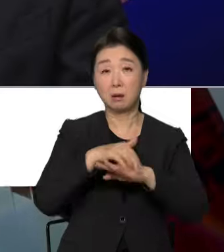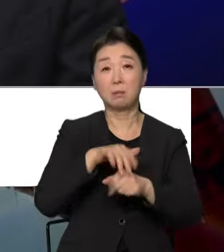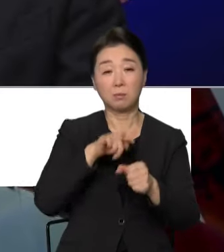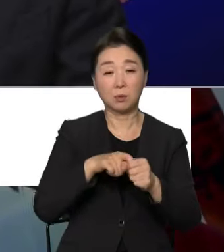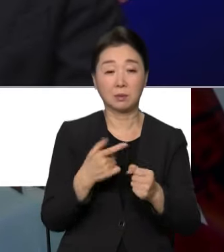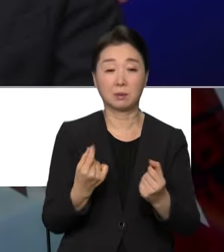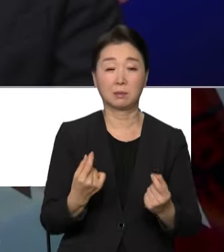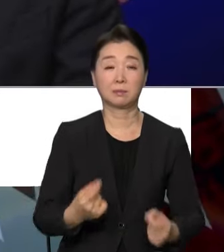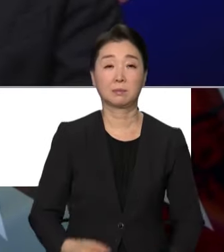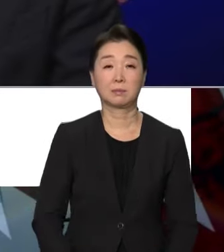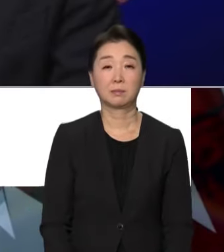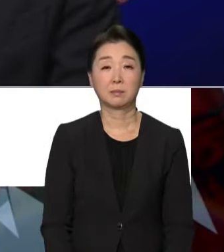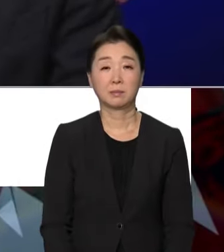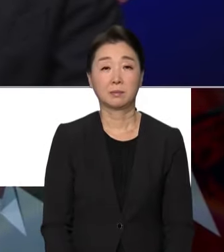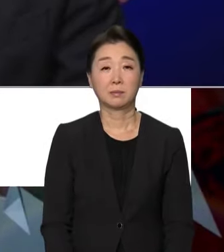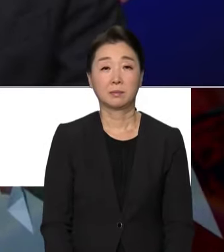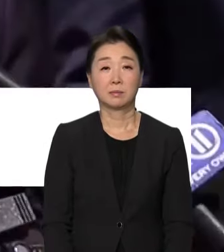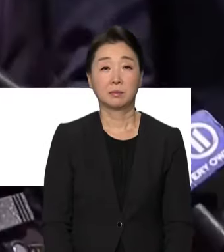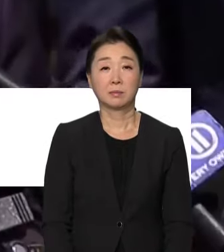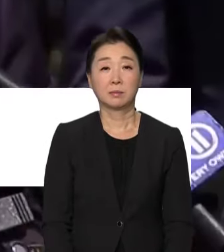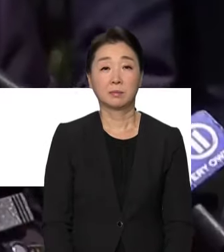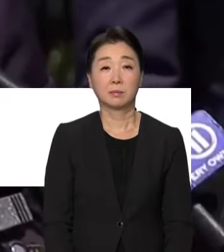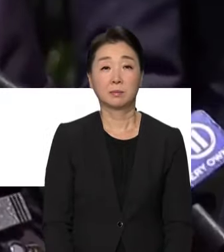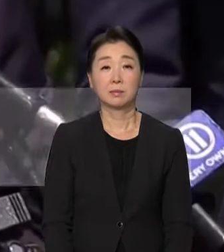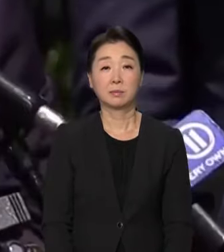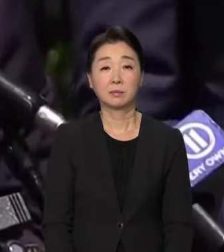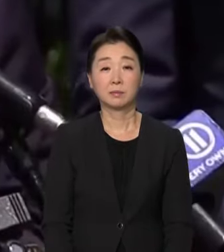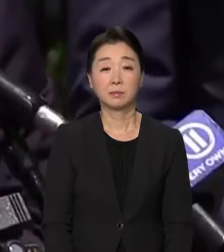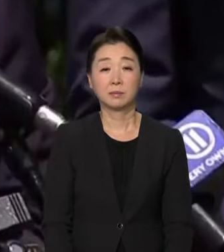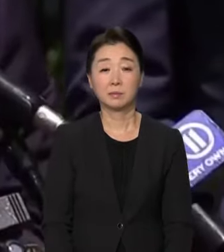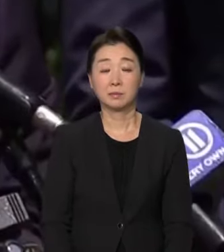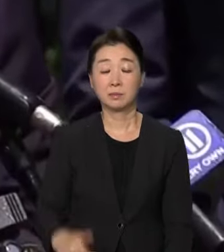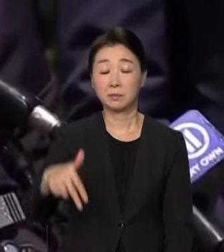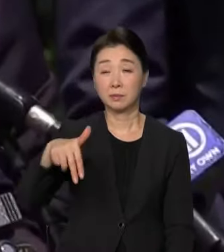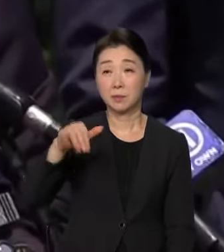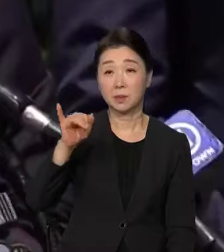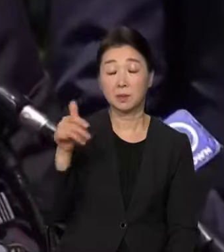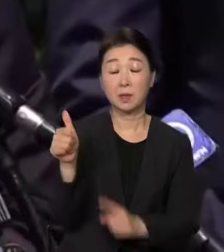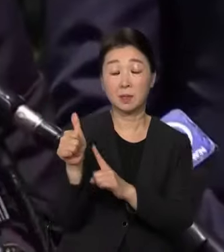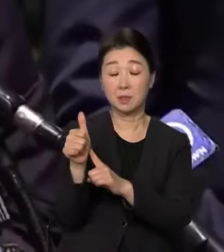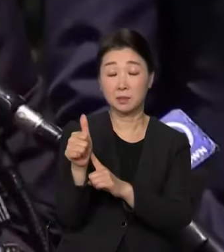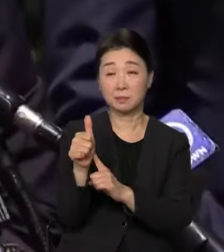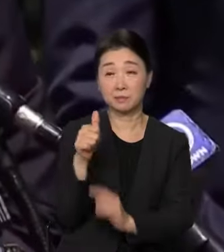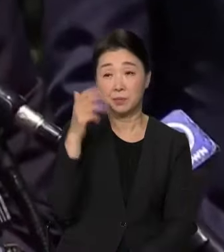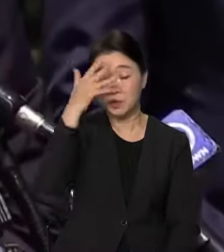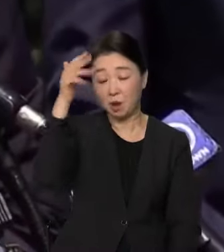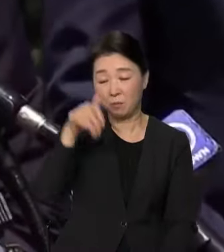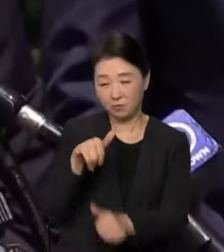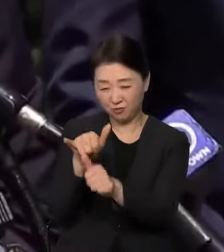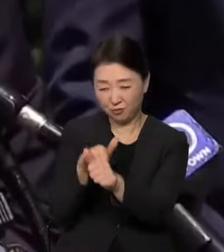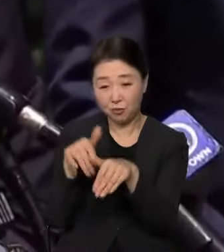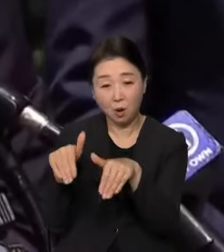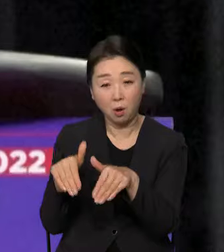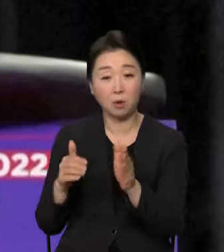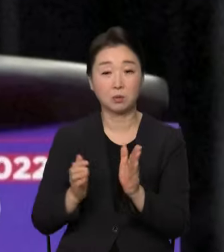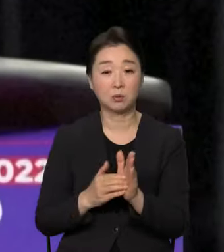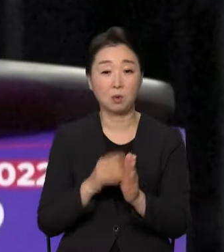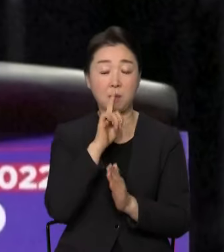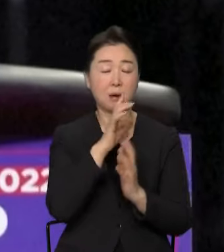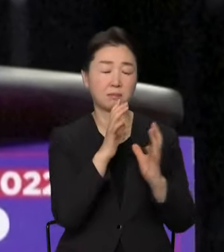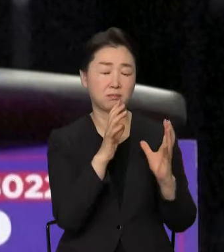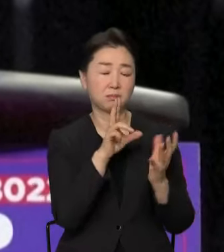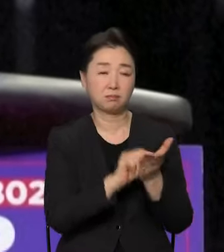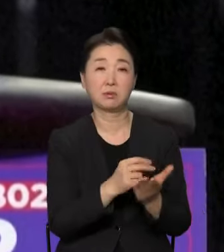because they're supposed to be insulated from politics. 캐시 파텔은 트럼프 충성파 가운데서도 특히 논쟁적인 인물이라는 게